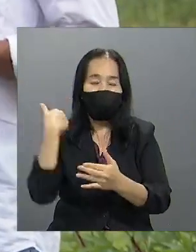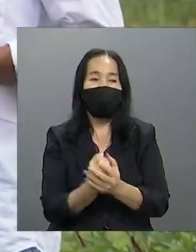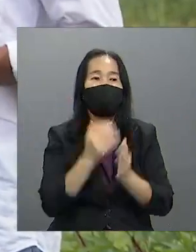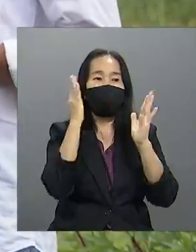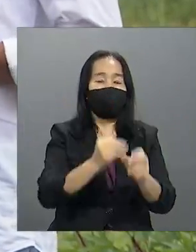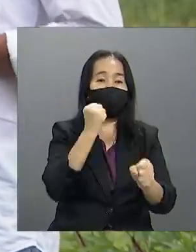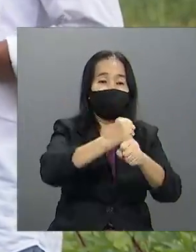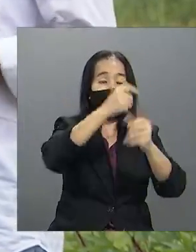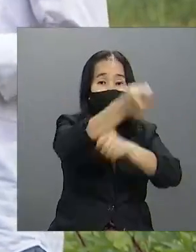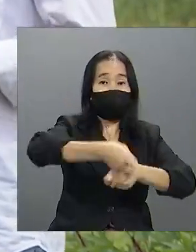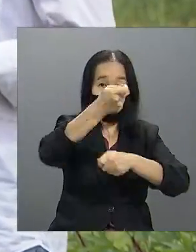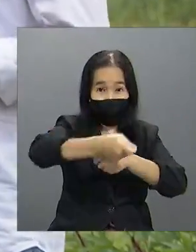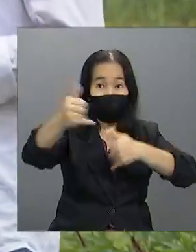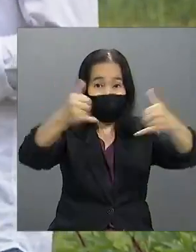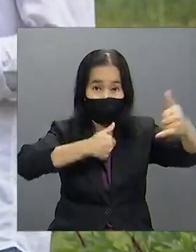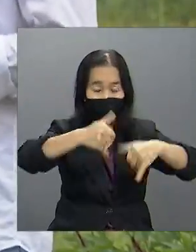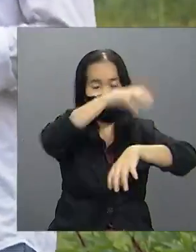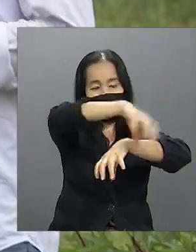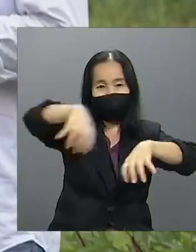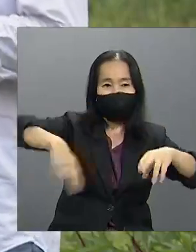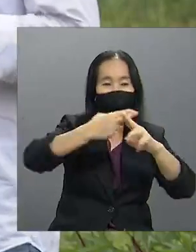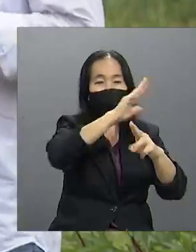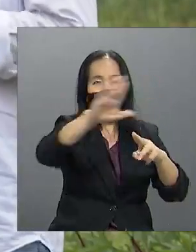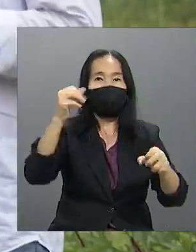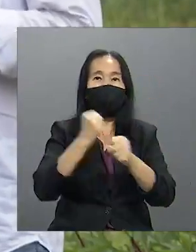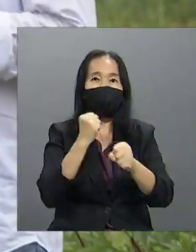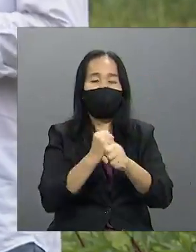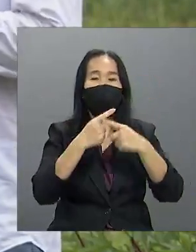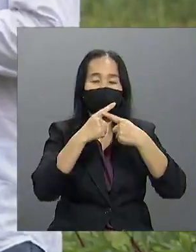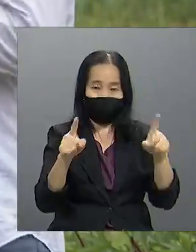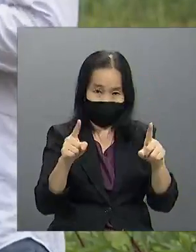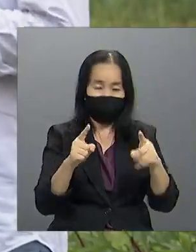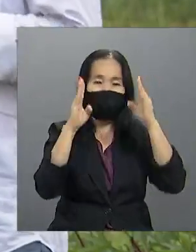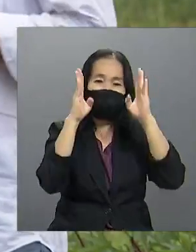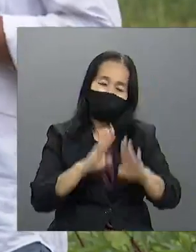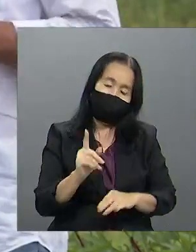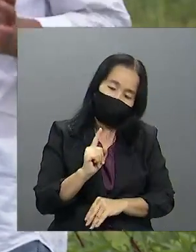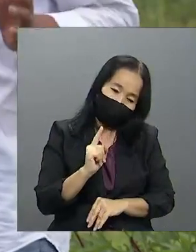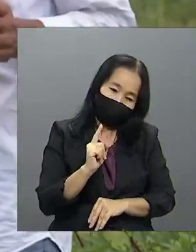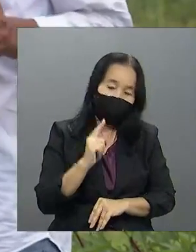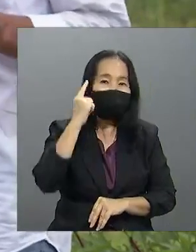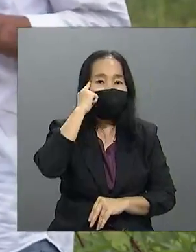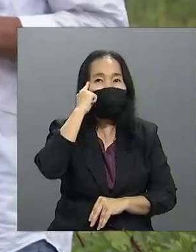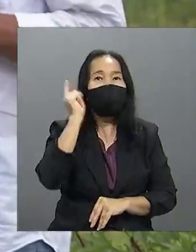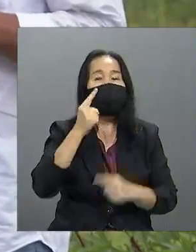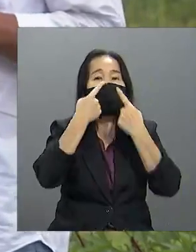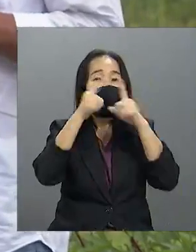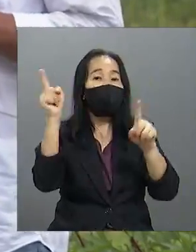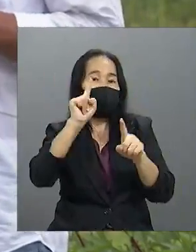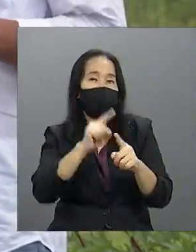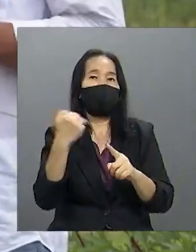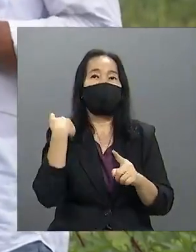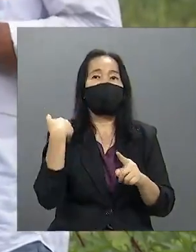นที่แล้วก็ให้เขาได้จำหน่ายผลผลิตแต่ว่าในรูปแบบมันอาจจะต่างออกไปก็คือเราก็จะมีการพรีออเดอร์